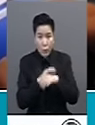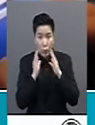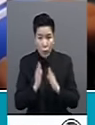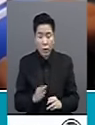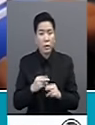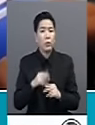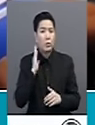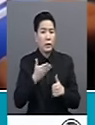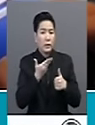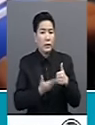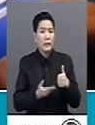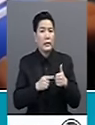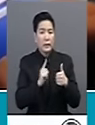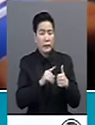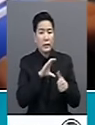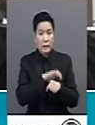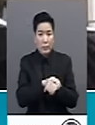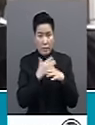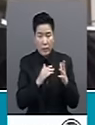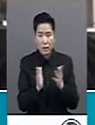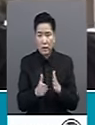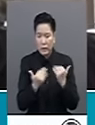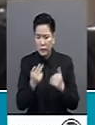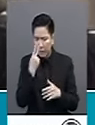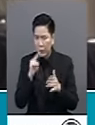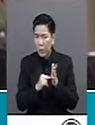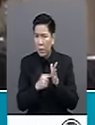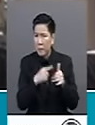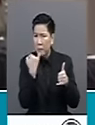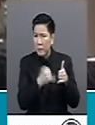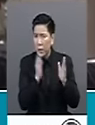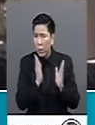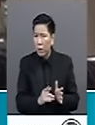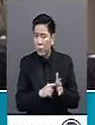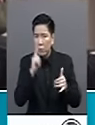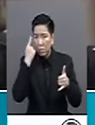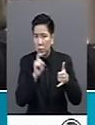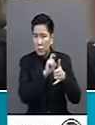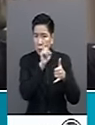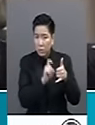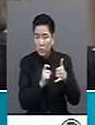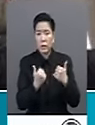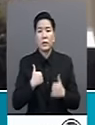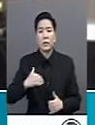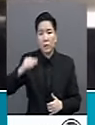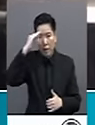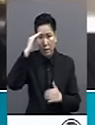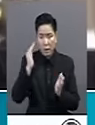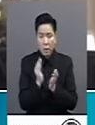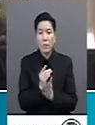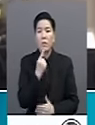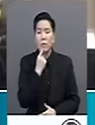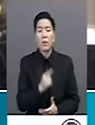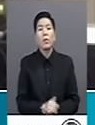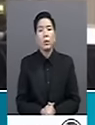ณัฐนัยนั่นเองค่ะแต่ว่าล่าสุดมีการบอกว่าเอ๊ะเป็นการจับแพะหรือเปล่าทำไมจับได้รวดเร็วขนาดนี้นะคะพันตำรวจเอกกฤษณะพัฒน